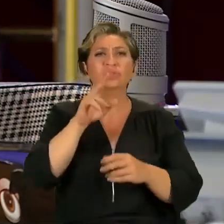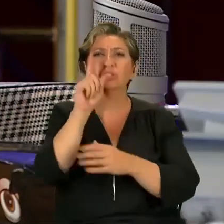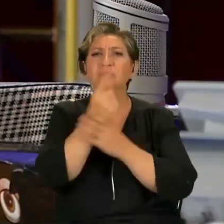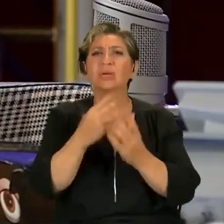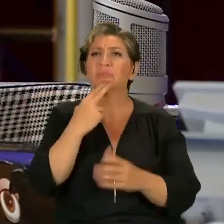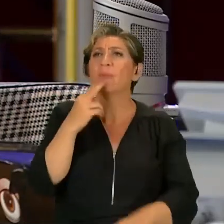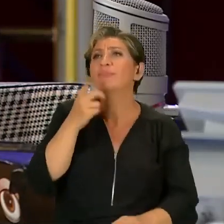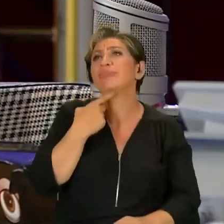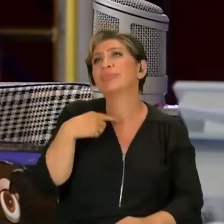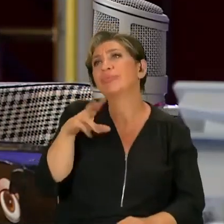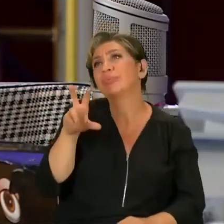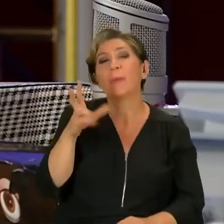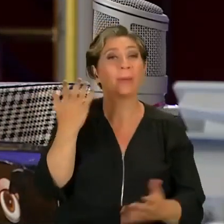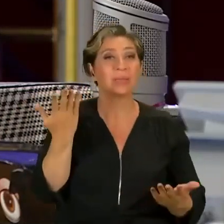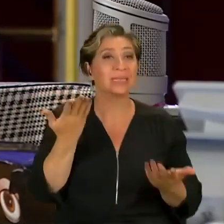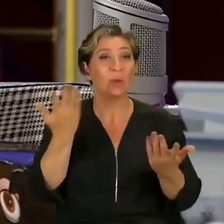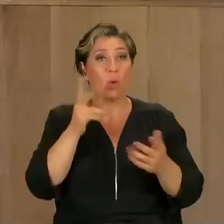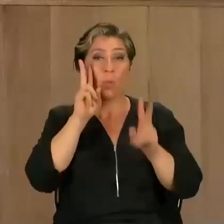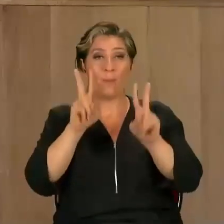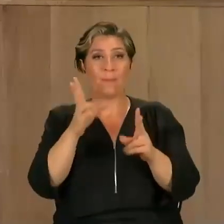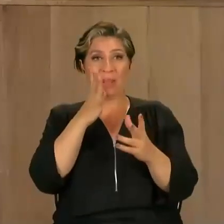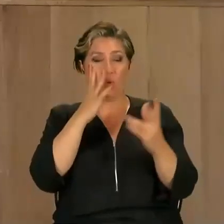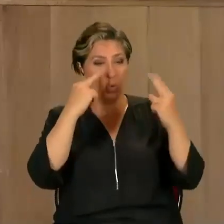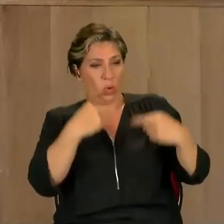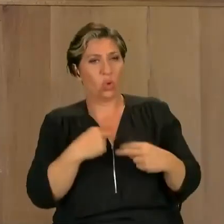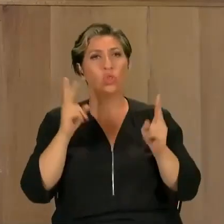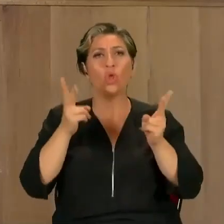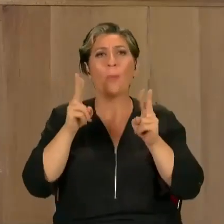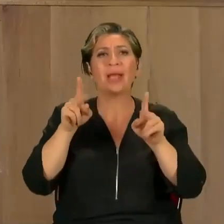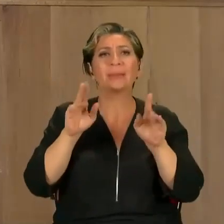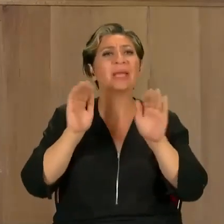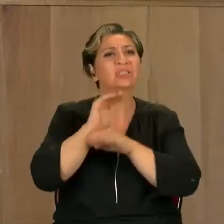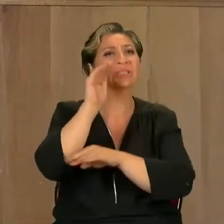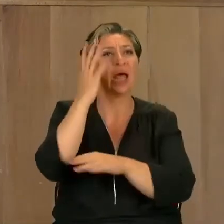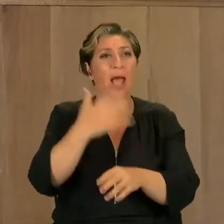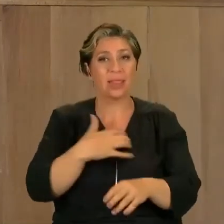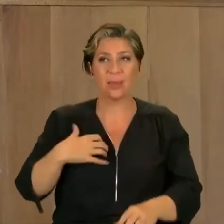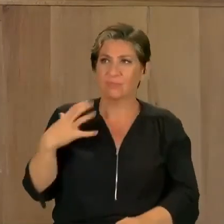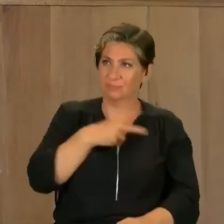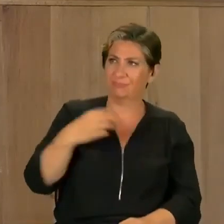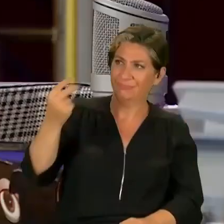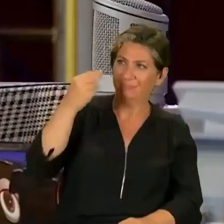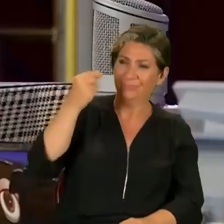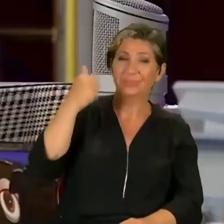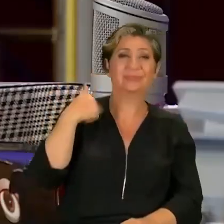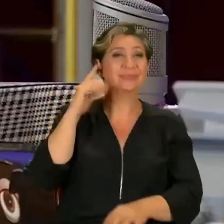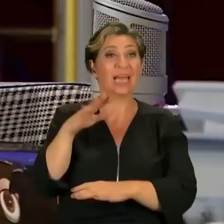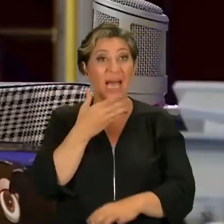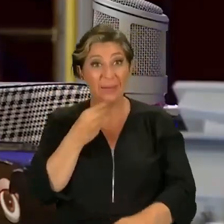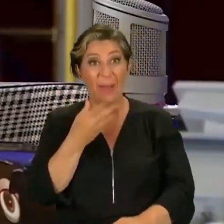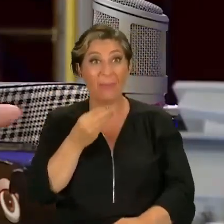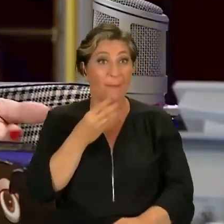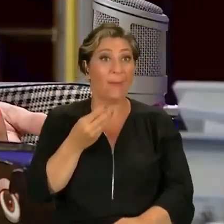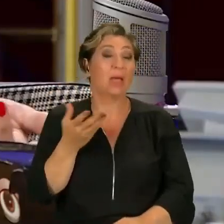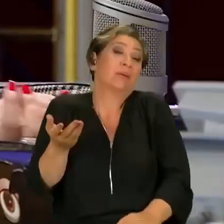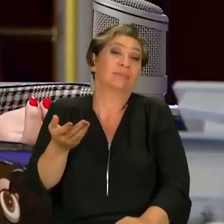çıplak kadına özenerek bakmadılar. Çünkü o çıplaklığı bende normal bir şeymiş gibi yaşadılar. Annem de tabii kızıyordu bu arada. Ayıp kızım,